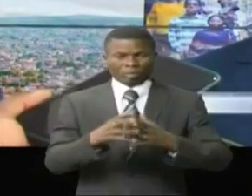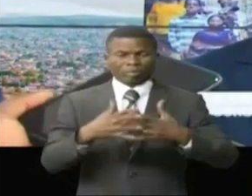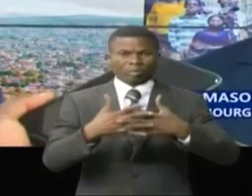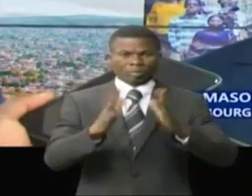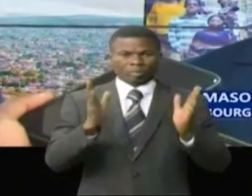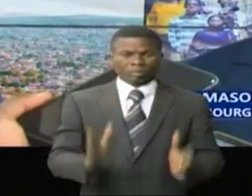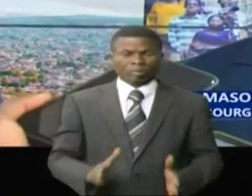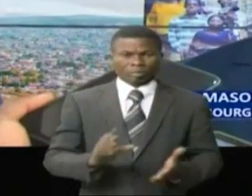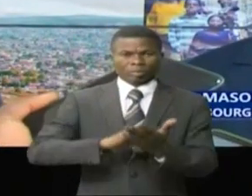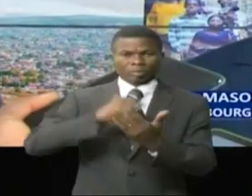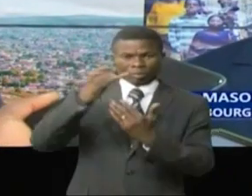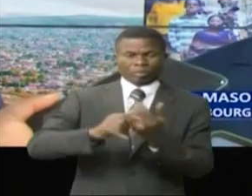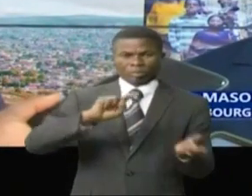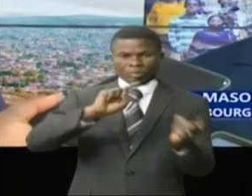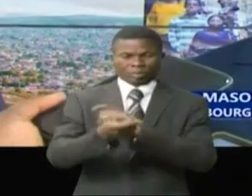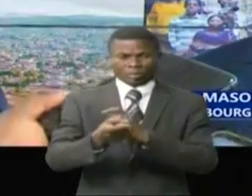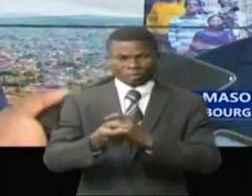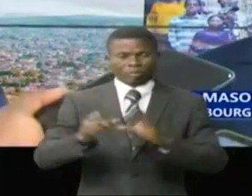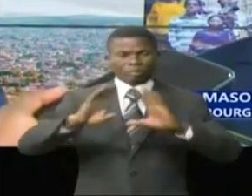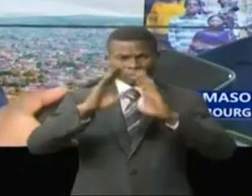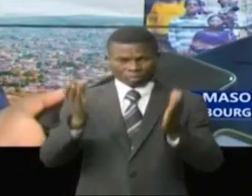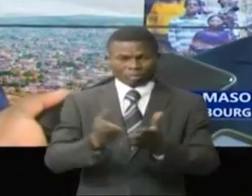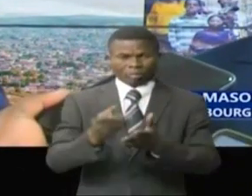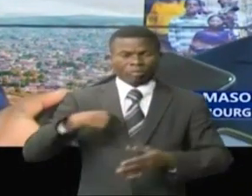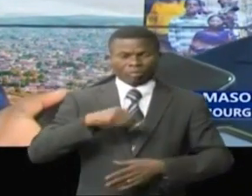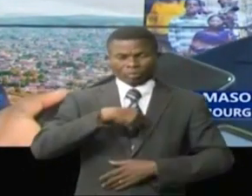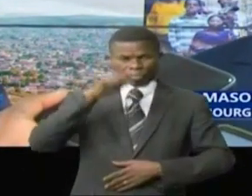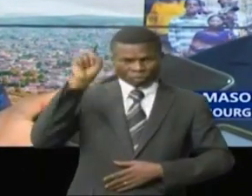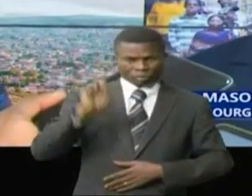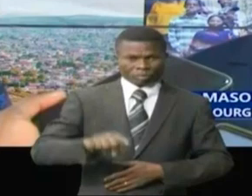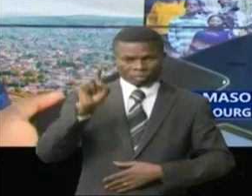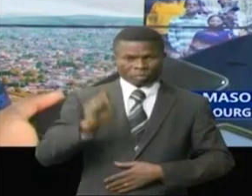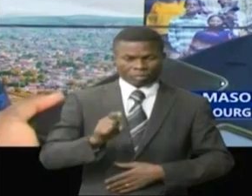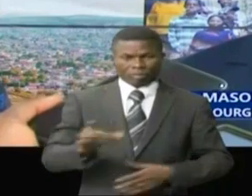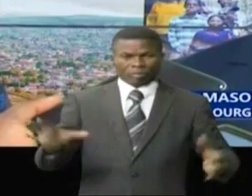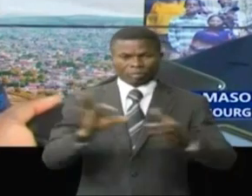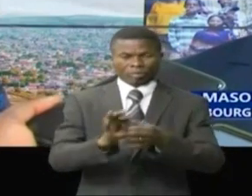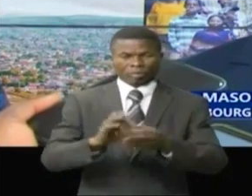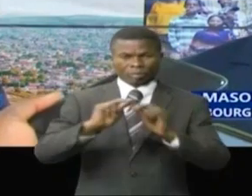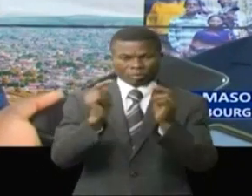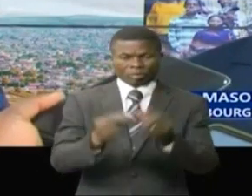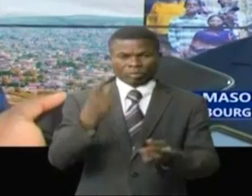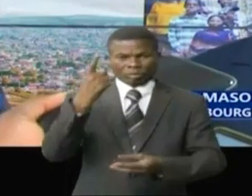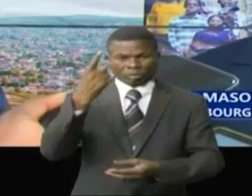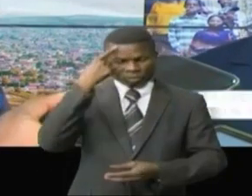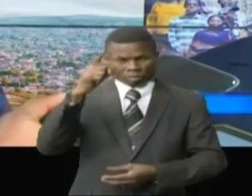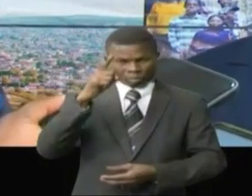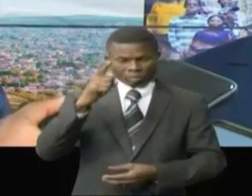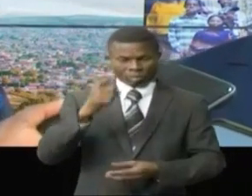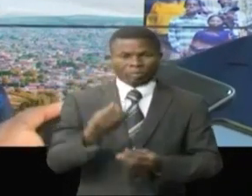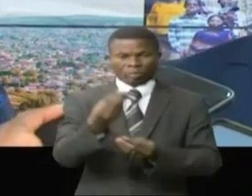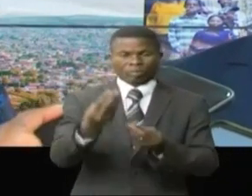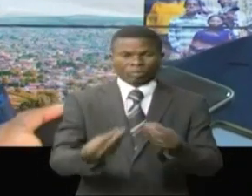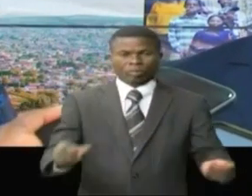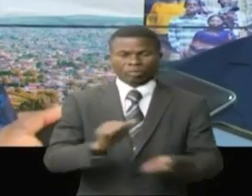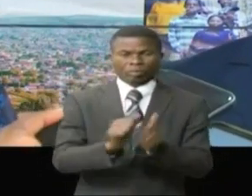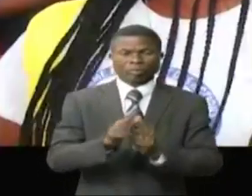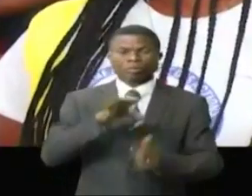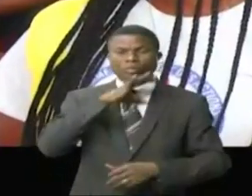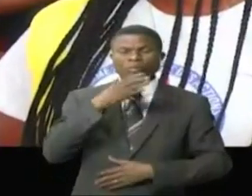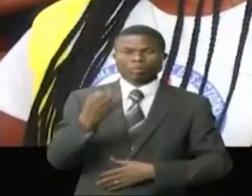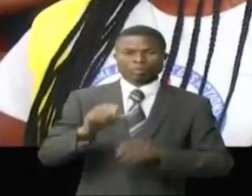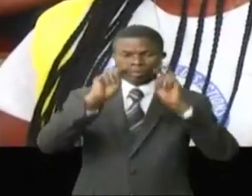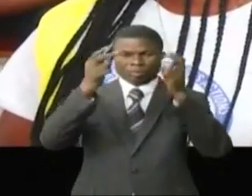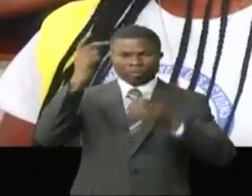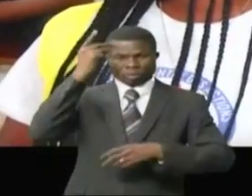et ce projet Mbongwana, je pense que tous nous sommes obligés d'être ensemble pour que nous arrivions à résoudre ces problèmes-là. Donc